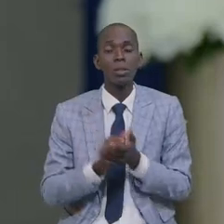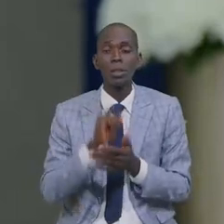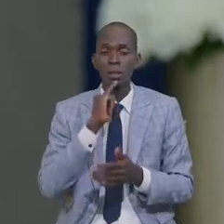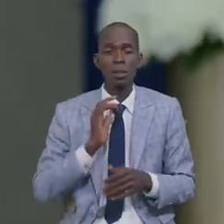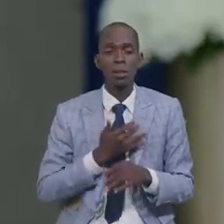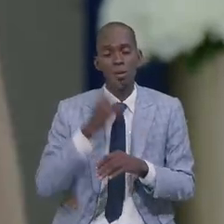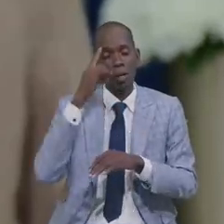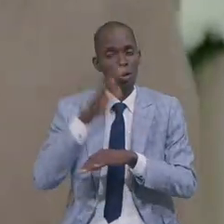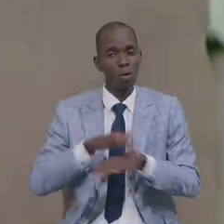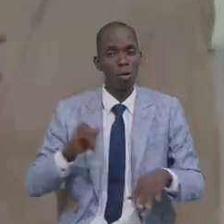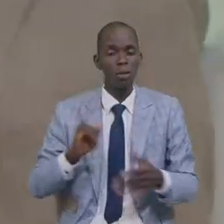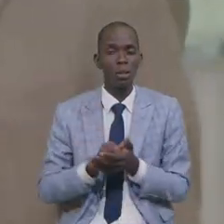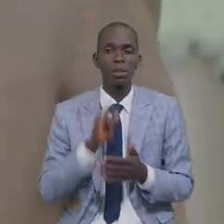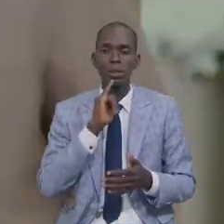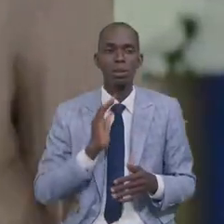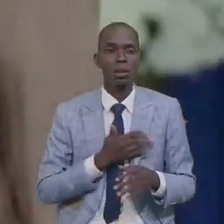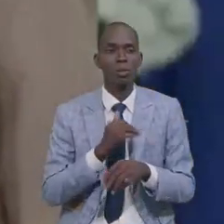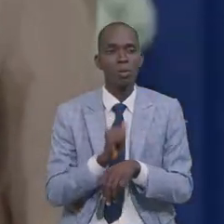Ça, c'est notre appel, c'est notre commission.